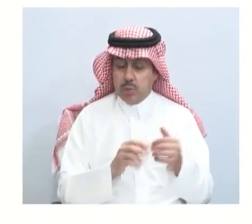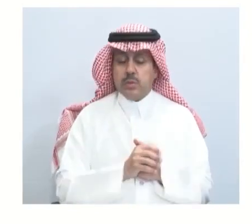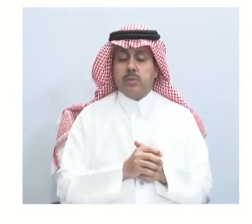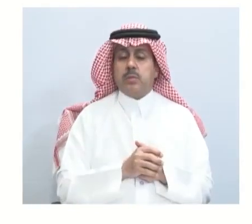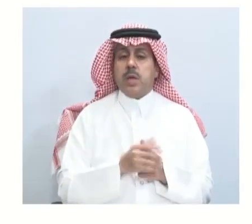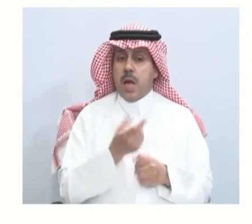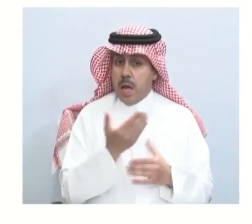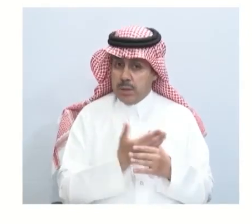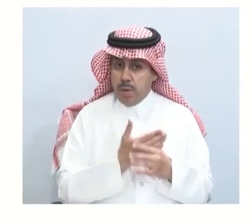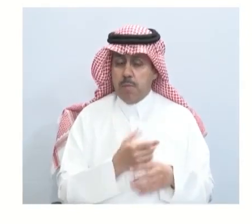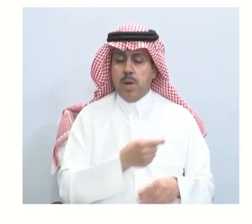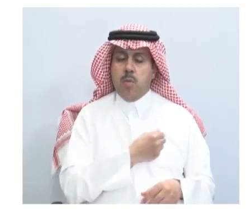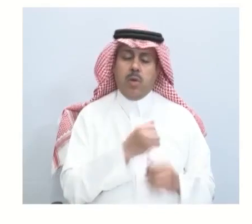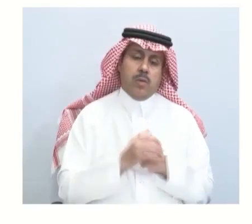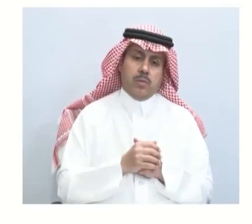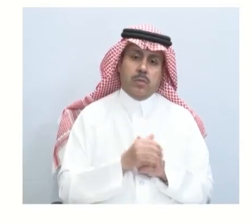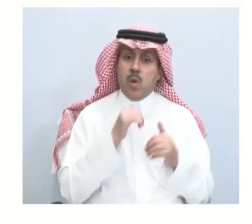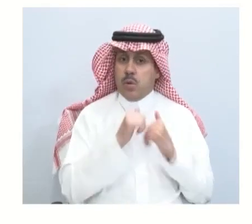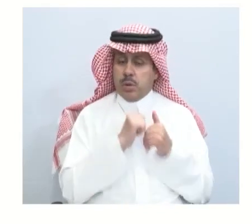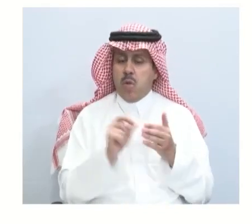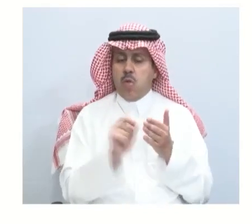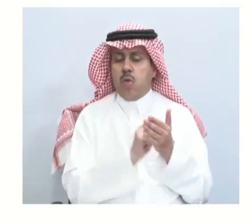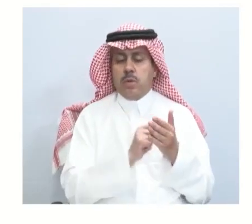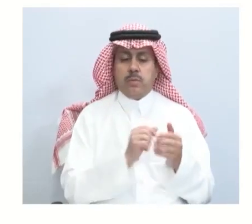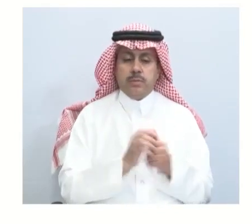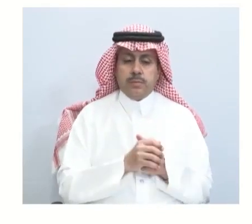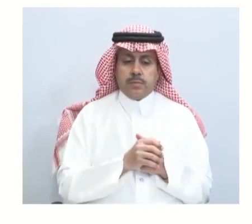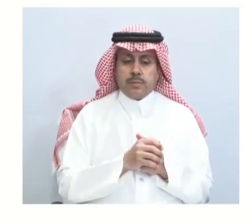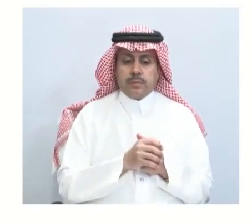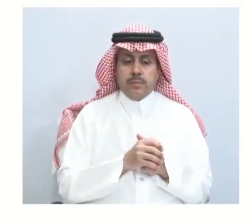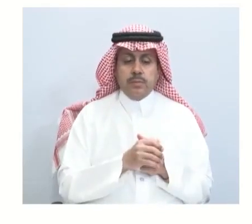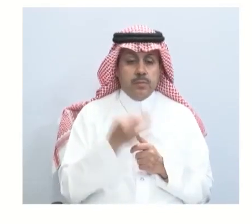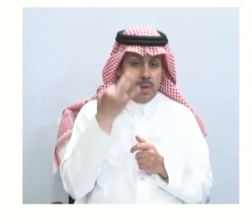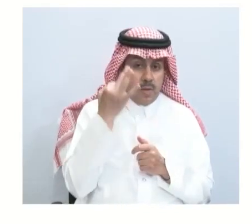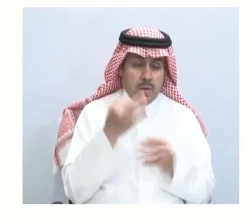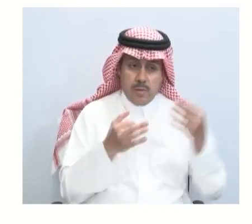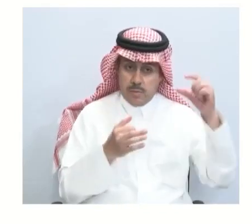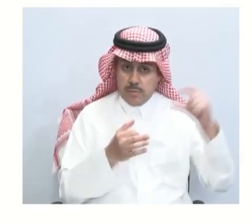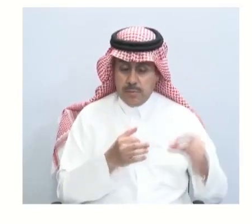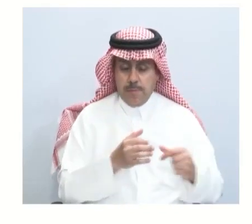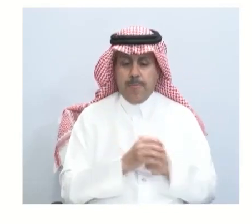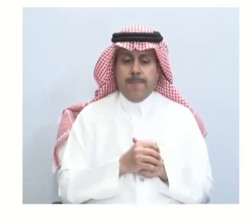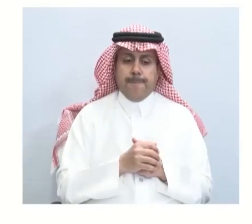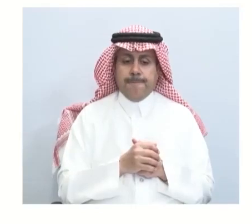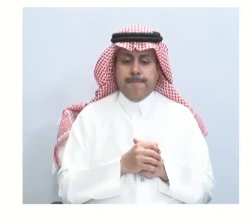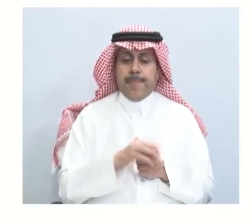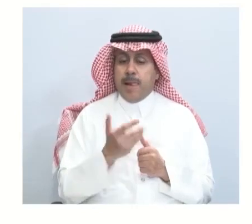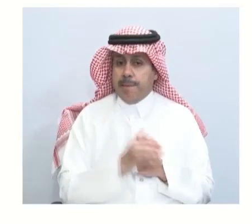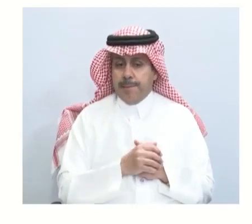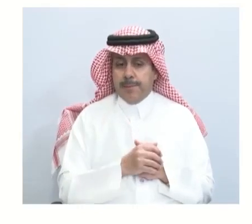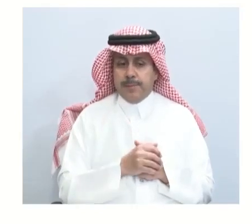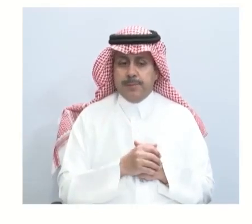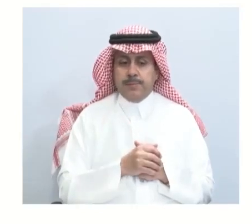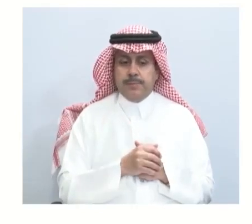اسباب البغض ووسائله ثم ندونها هنا امامنا ثلاثه امور شرعيه ما تلكم الامور